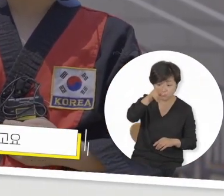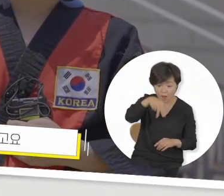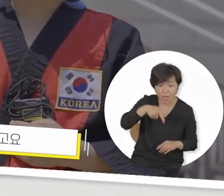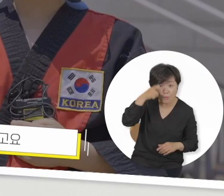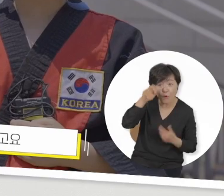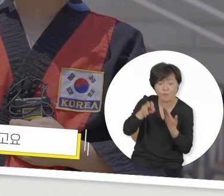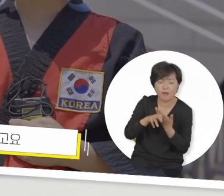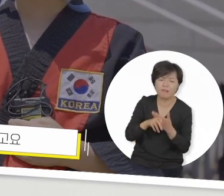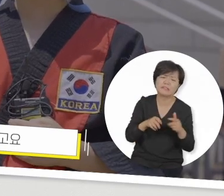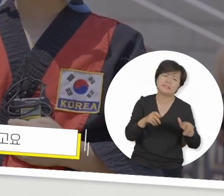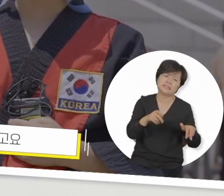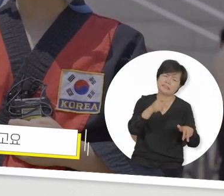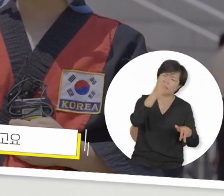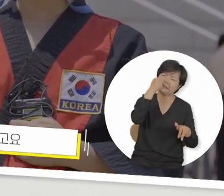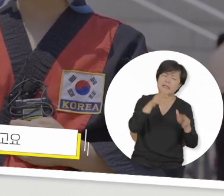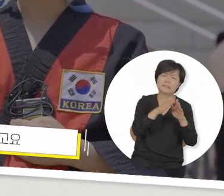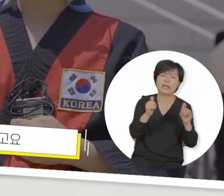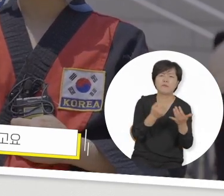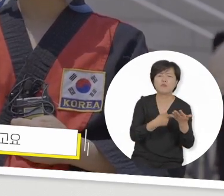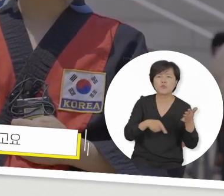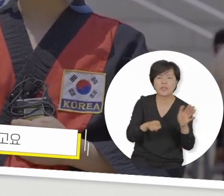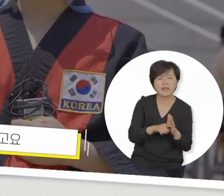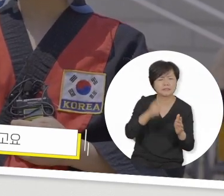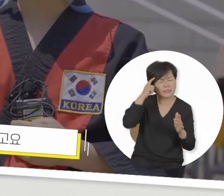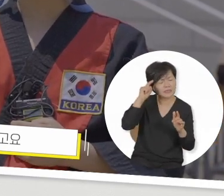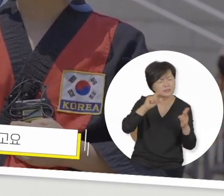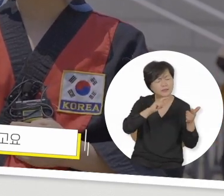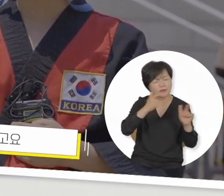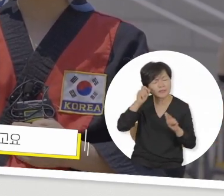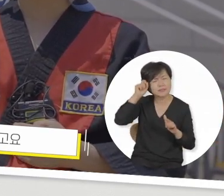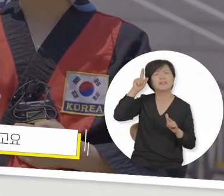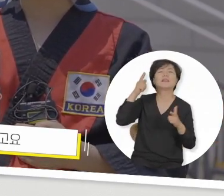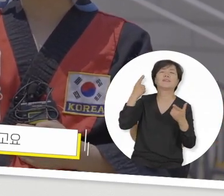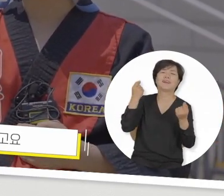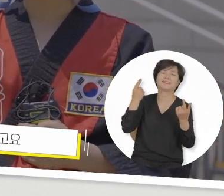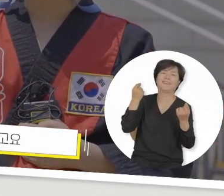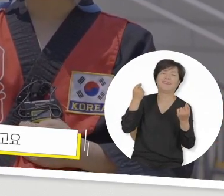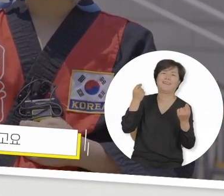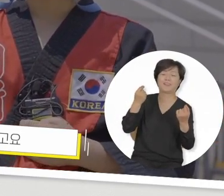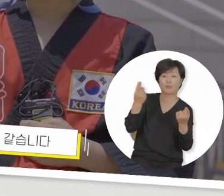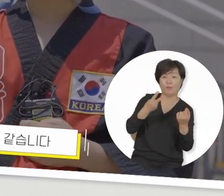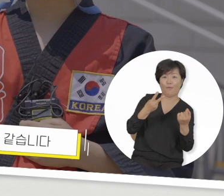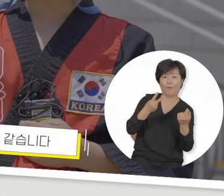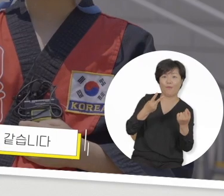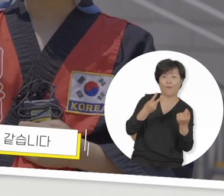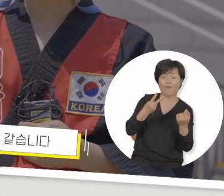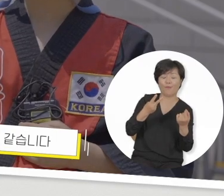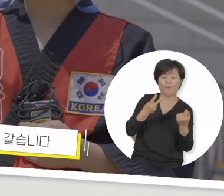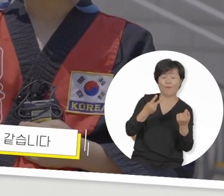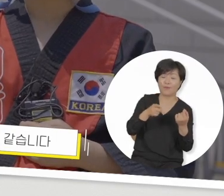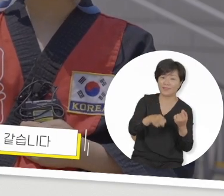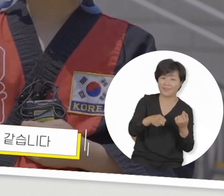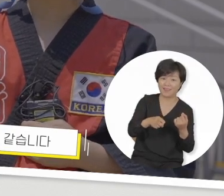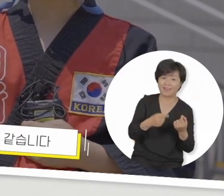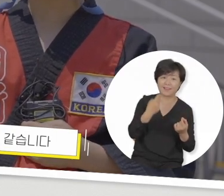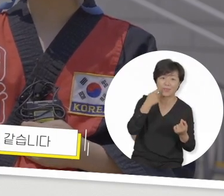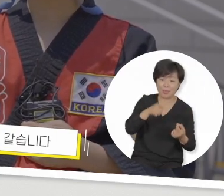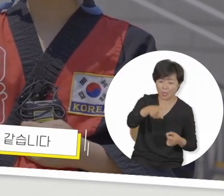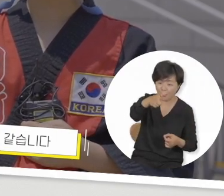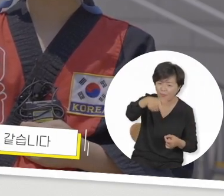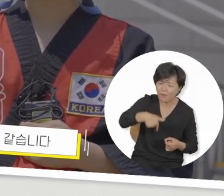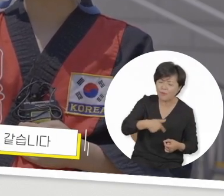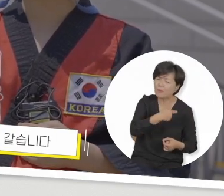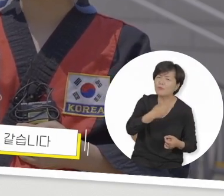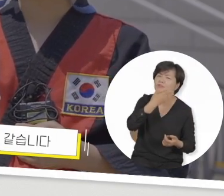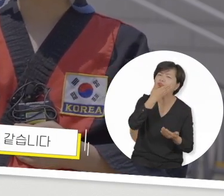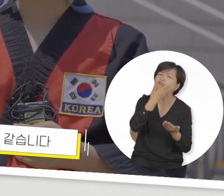때 시각장애인들을 위한 생각이 여러 가지 들 것 같고요. 그리고 이 보도블록이